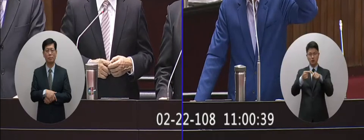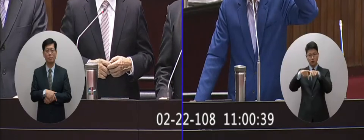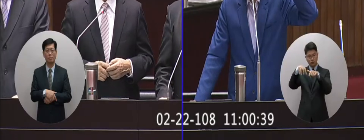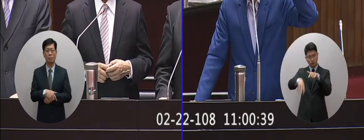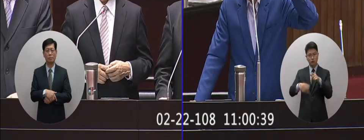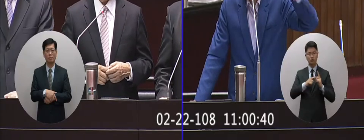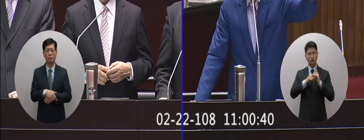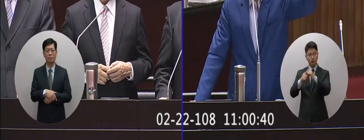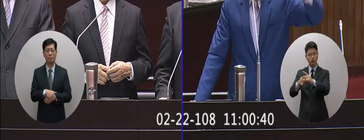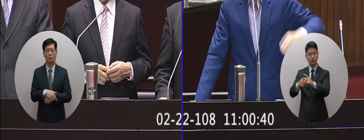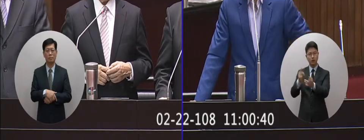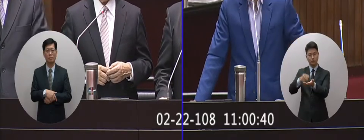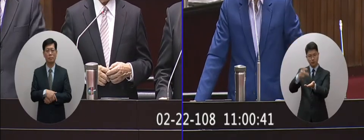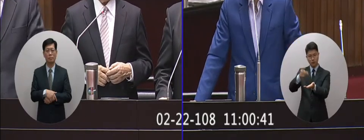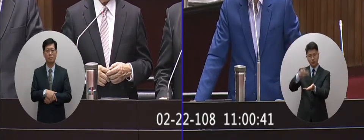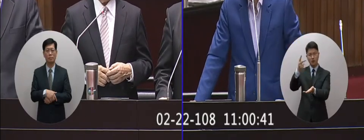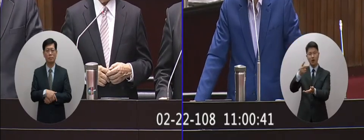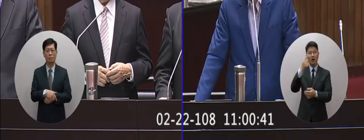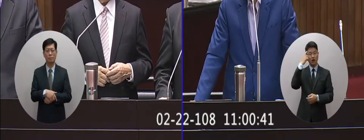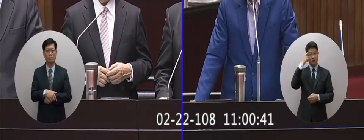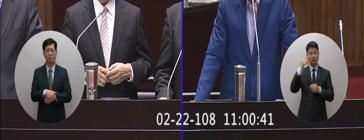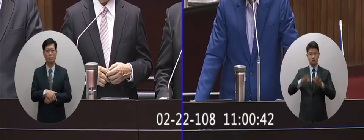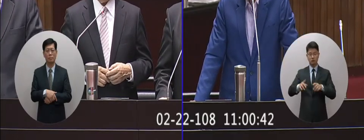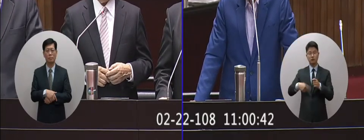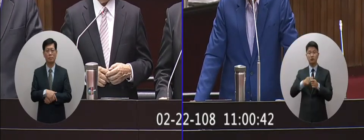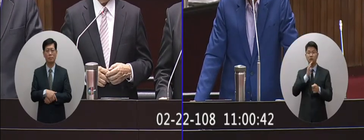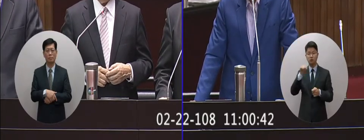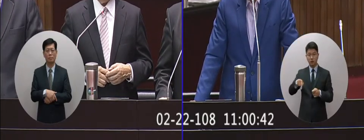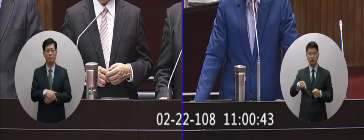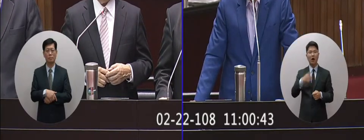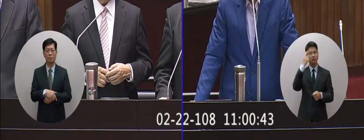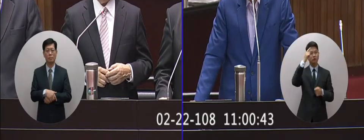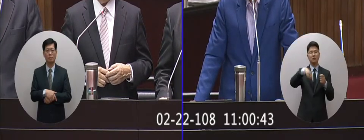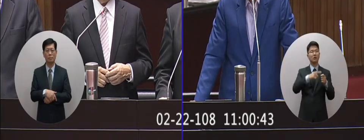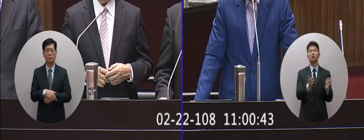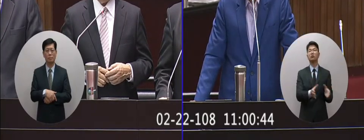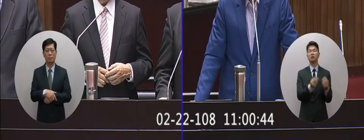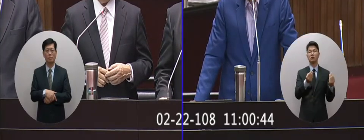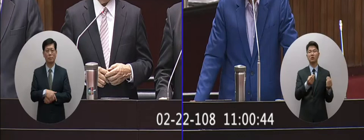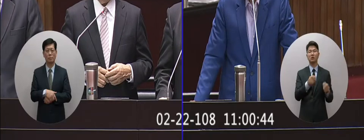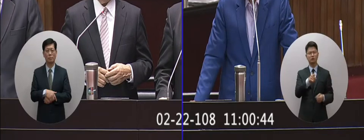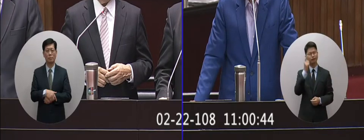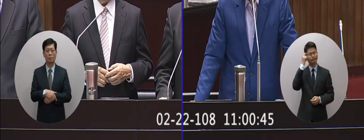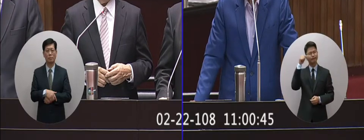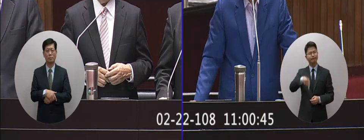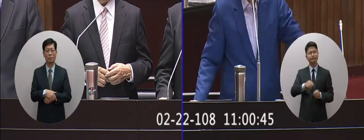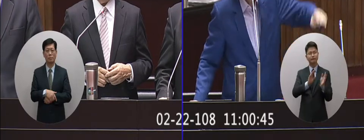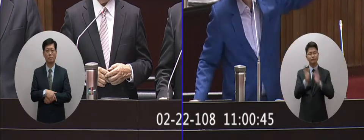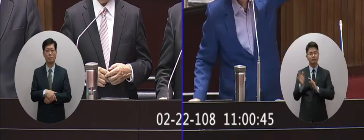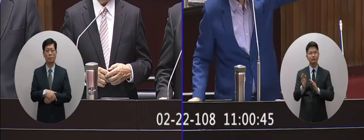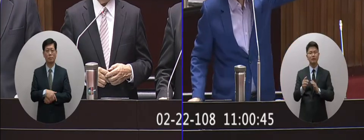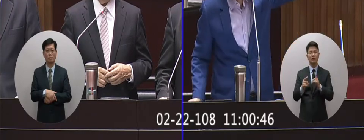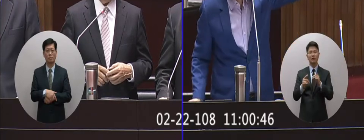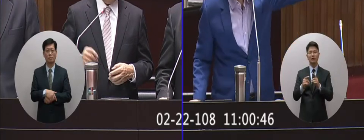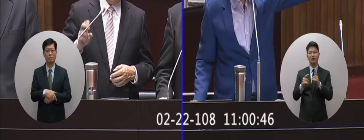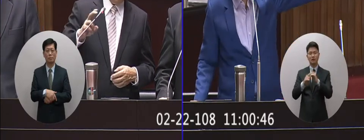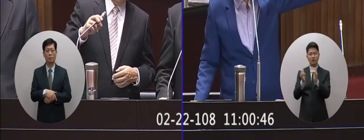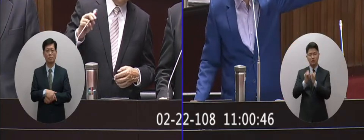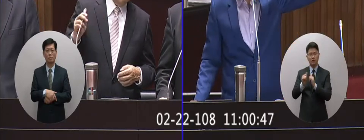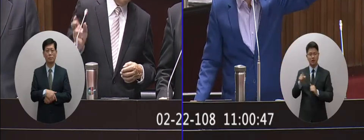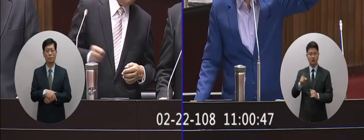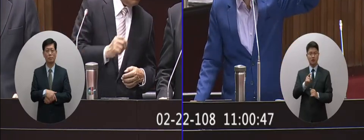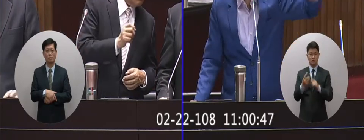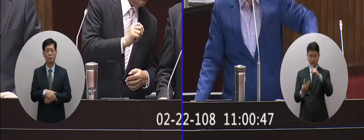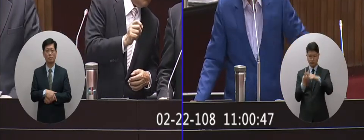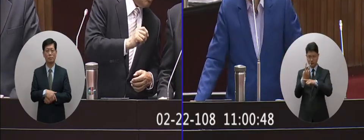年就不用了。你觉得这样子的状况下？老百姓三分之二没有自然